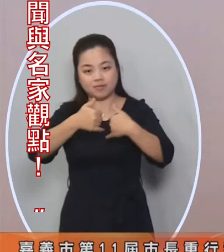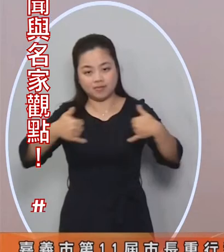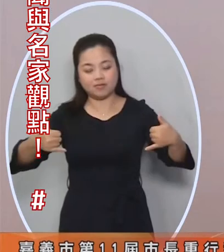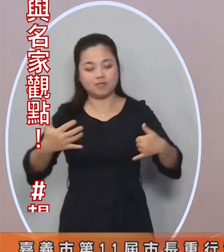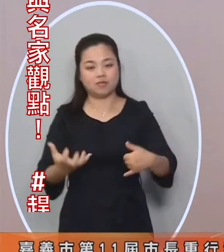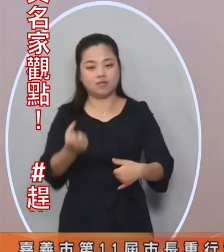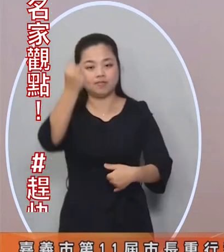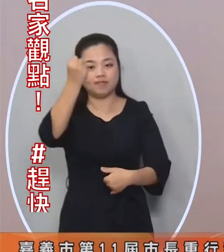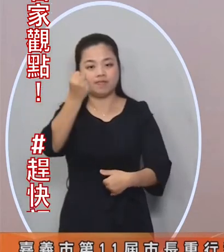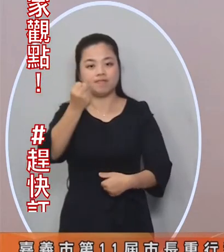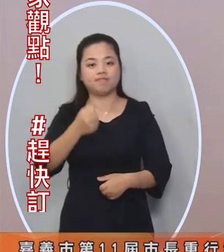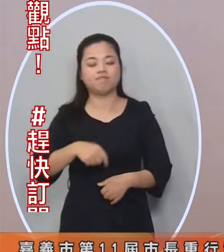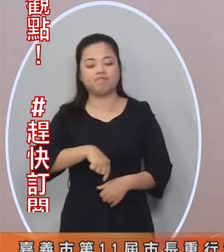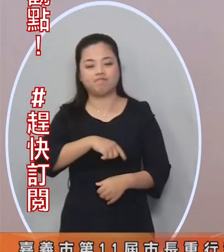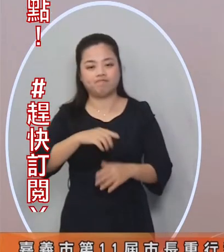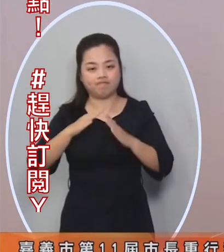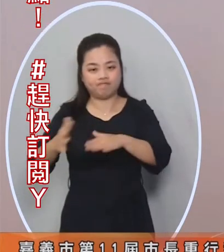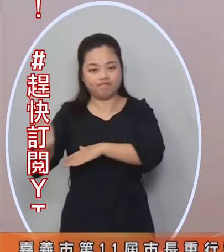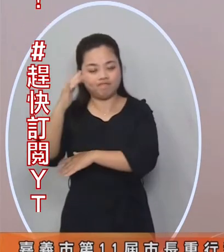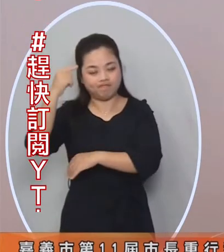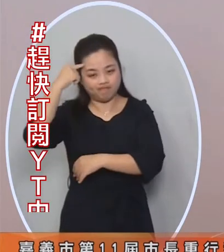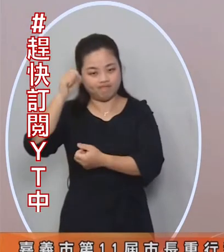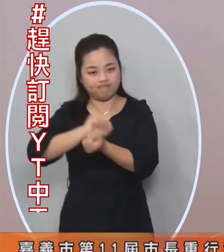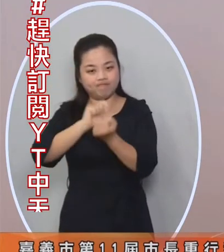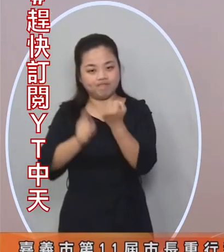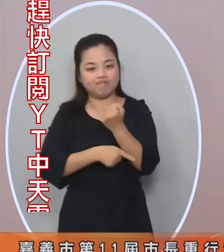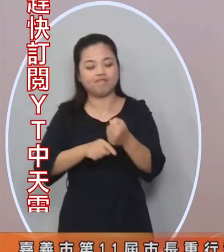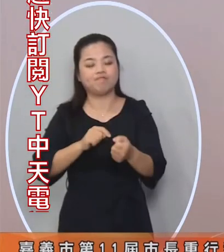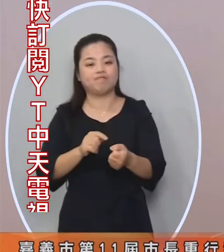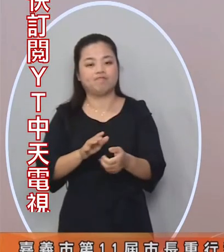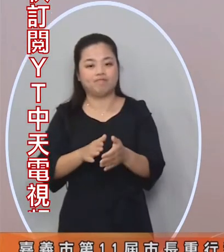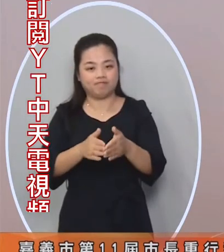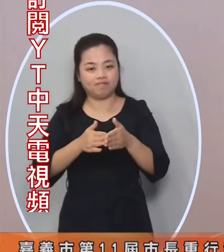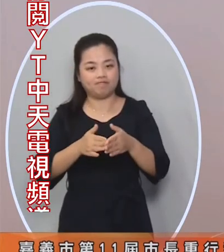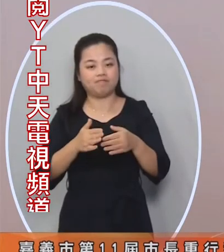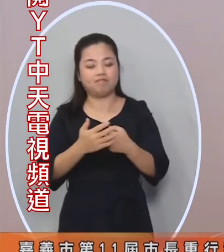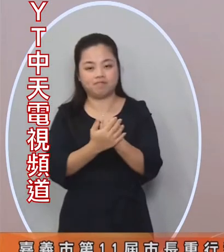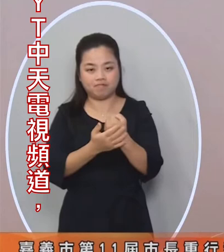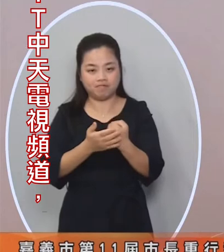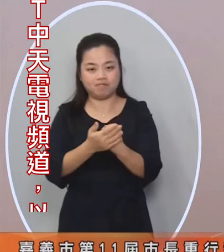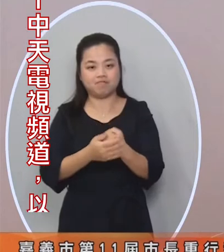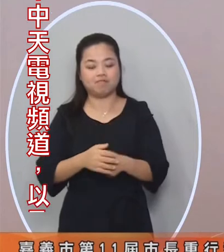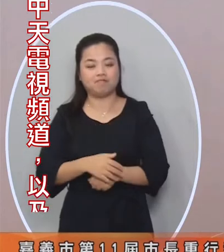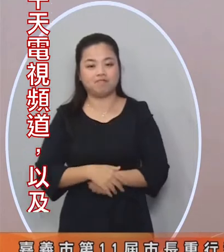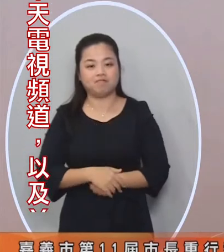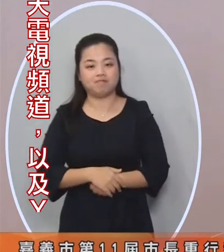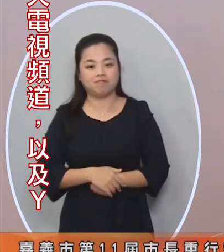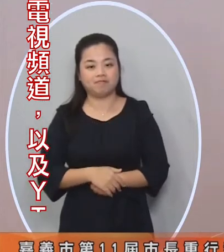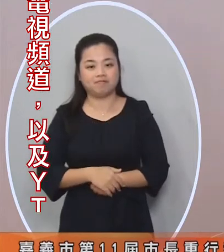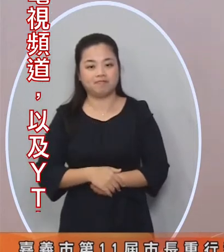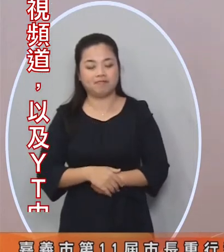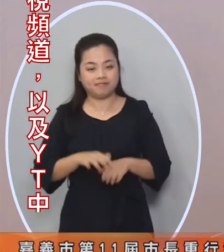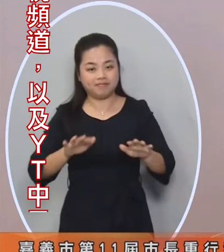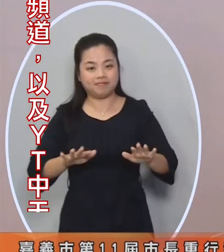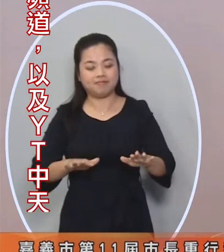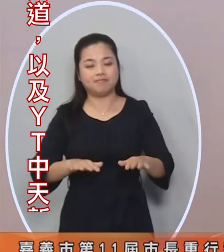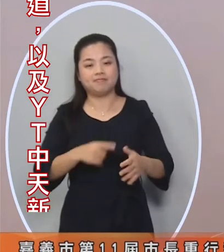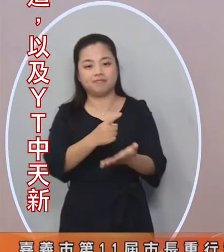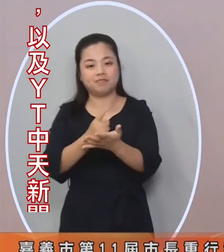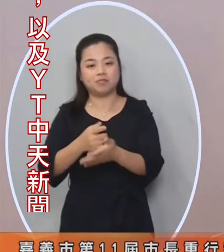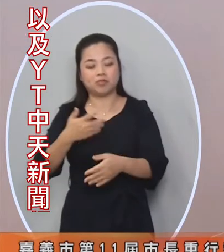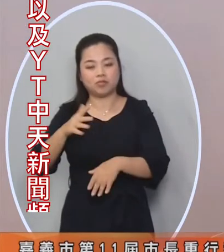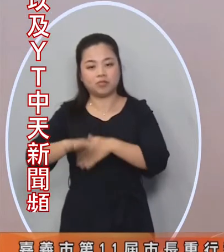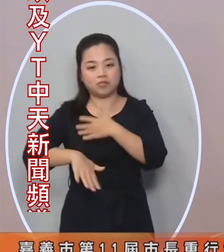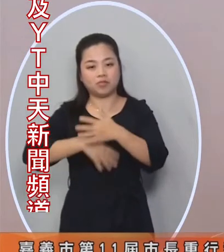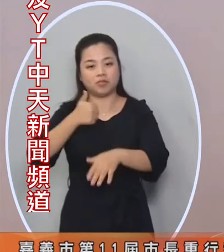居民的权益，市政府一定要想办法为大家给大家保障。那当然，在这里大家有一个更好